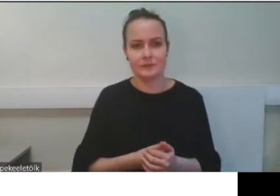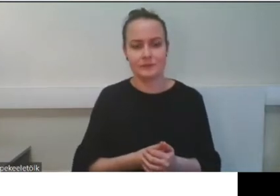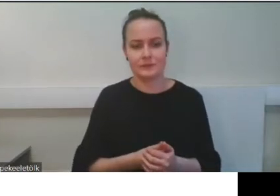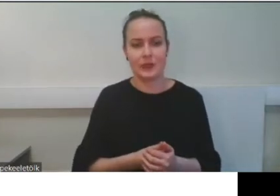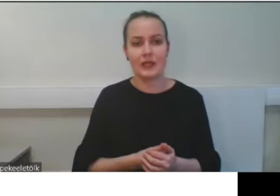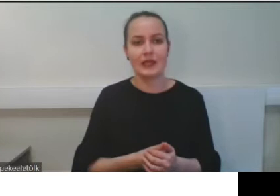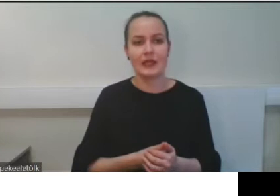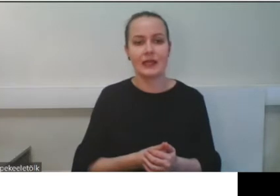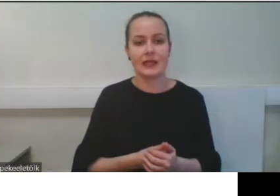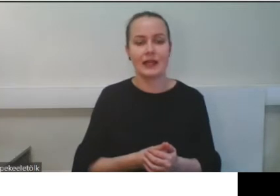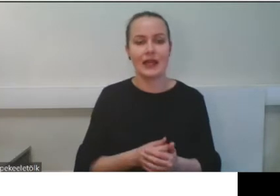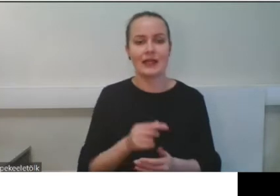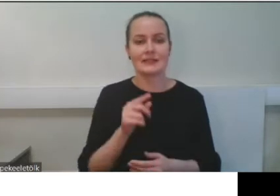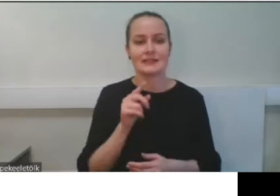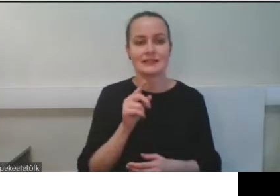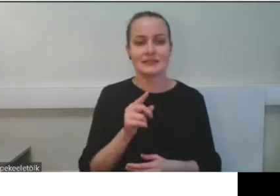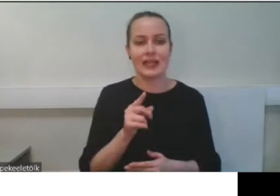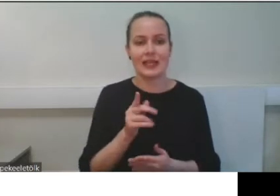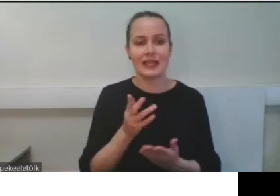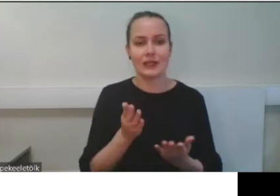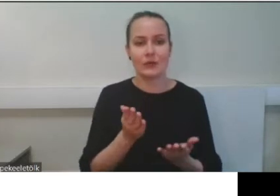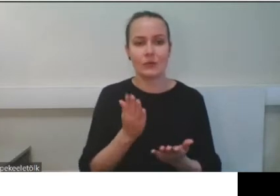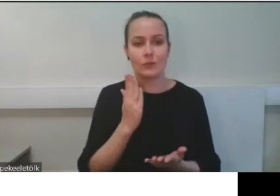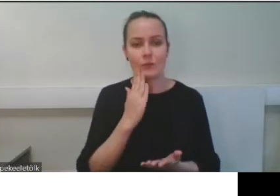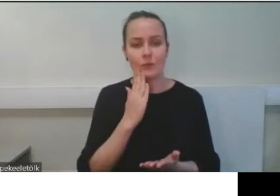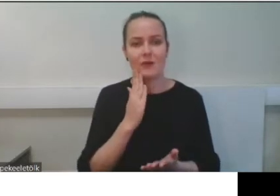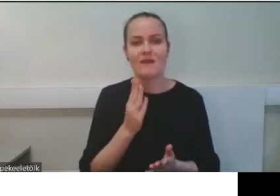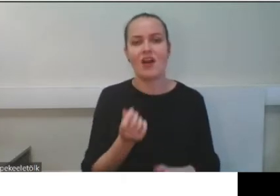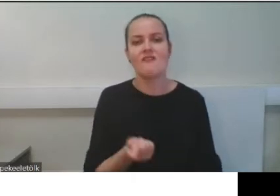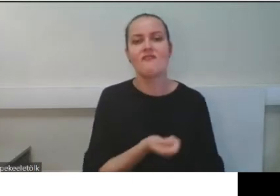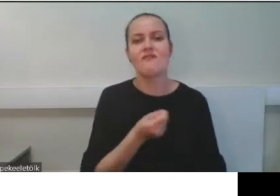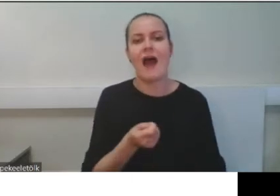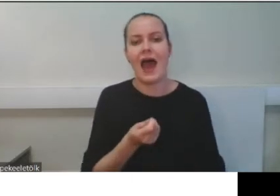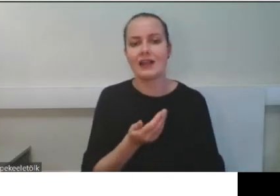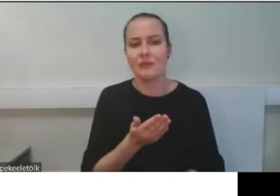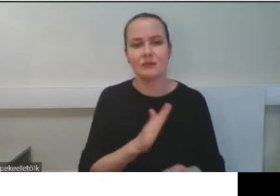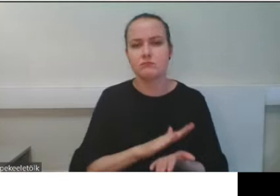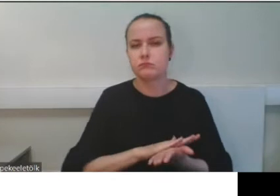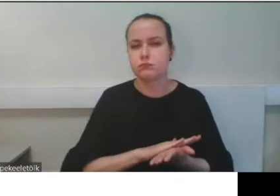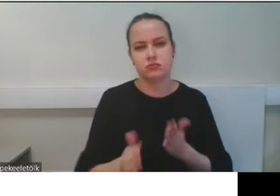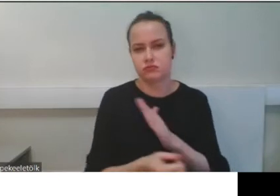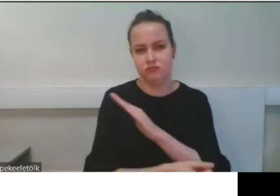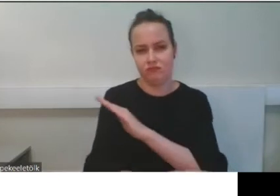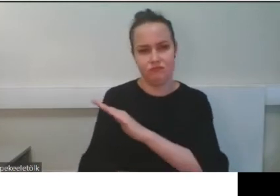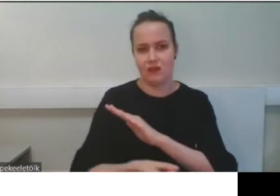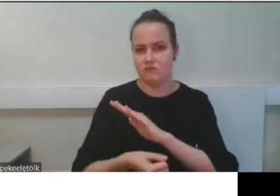eeskätt on see siis seotud sellega , et laste vanemad , kui nad saavad töötasu , et siis nende pere sissetulek võimaldab